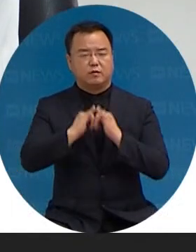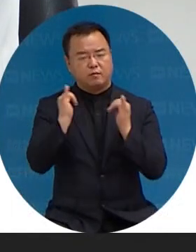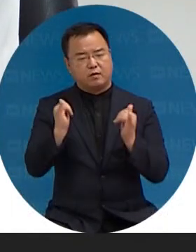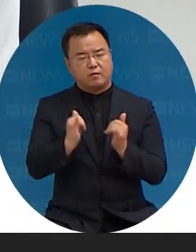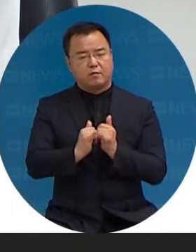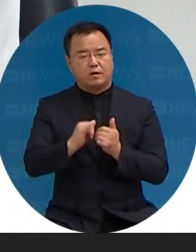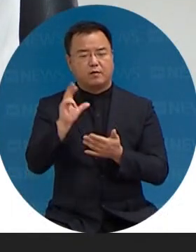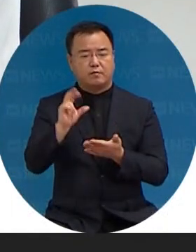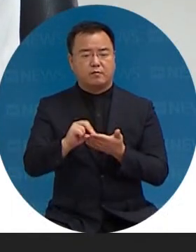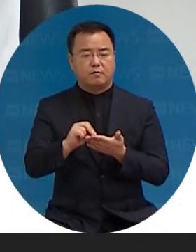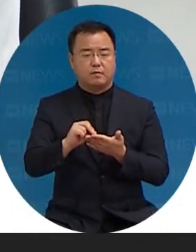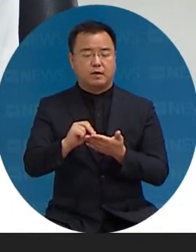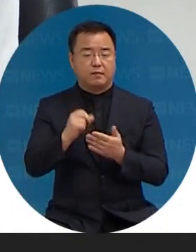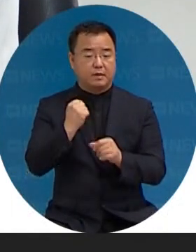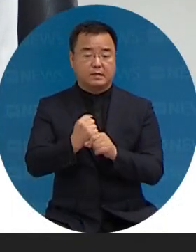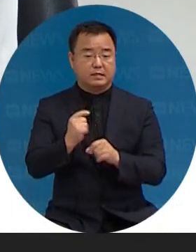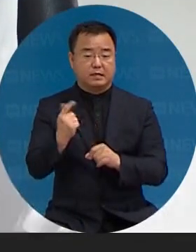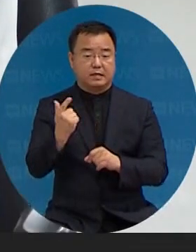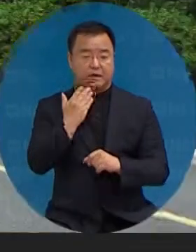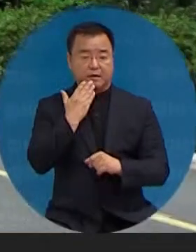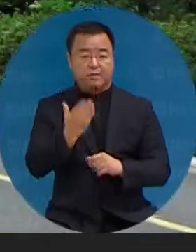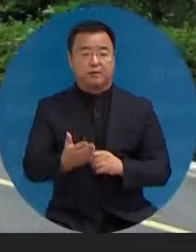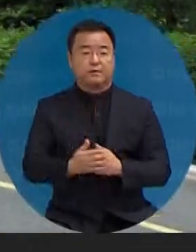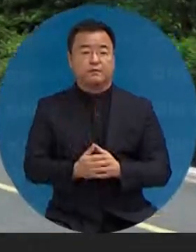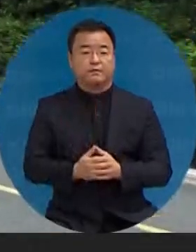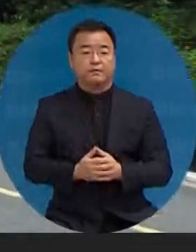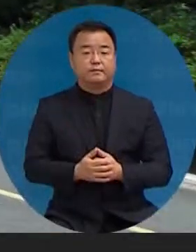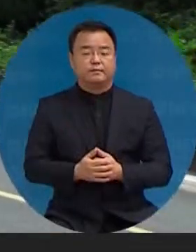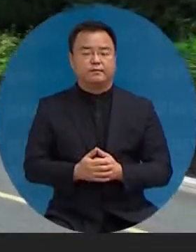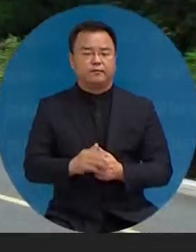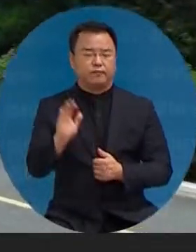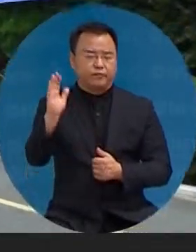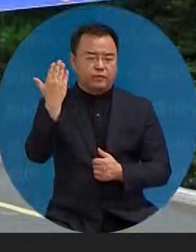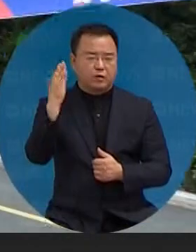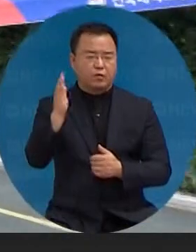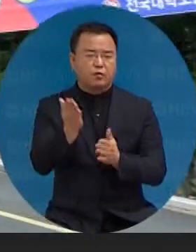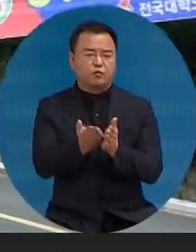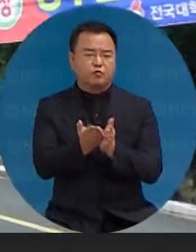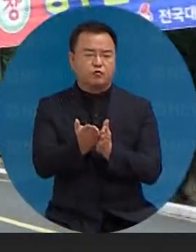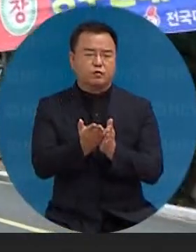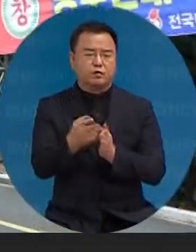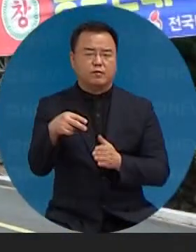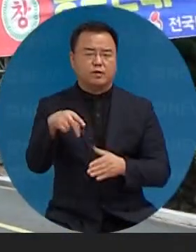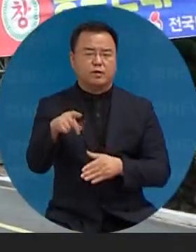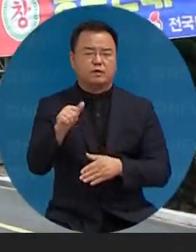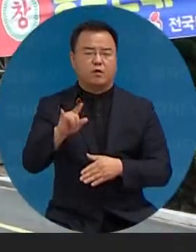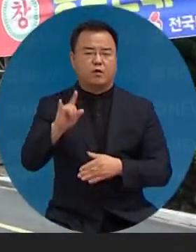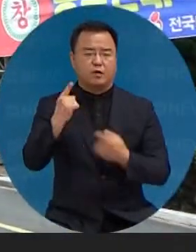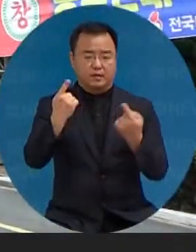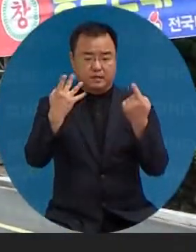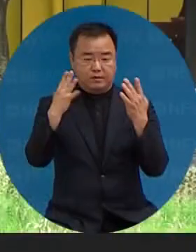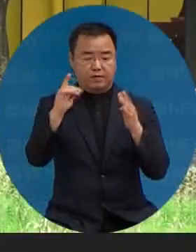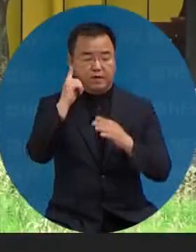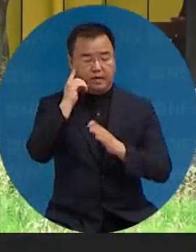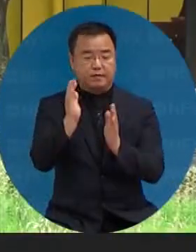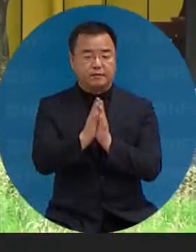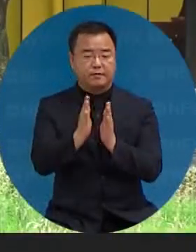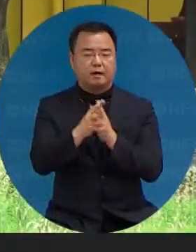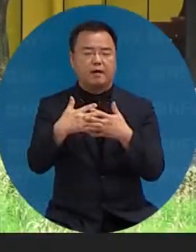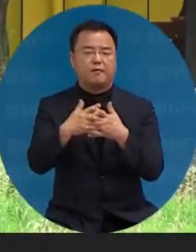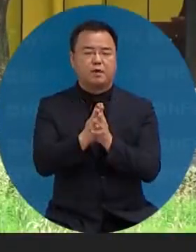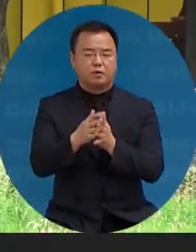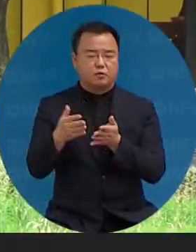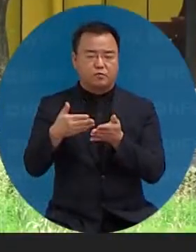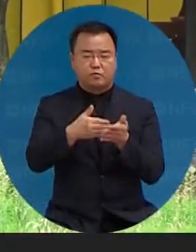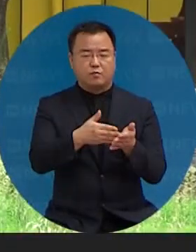사회의 문제를 야기하지 않고 최근 군산에서 휴대가 자진 폐교 를 신청하는 등 재정 난과